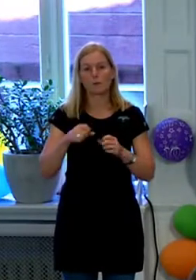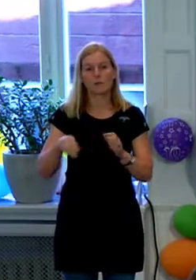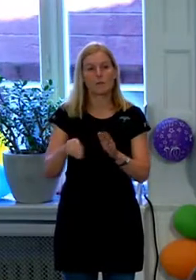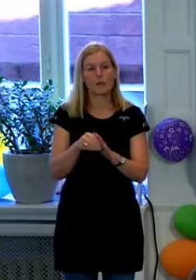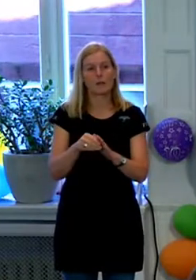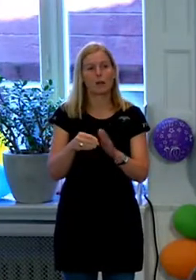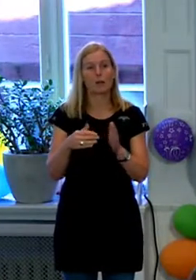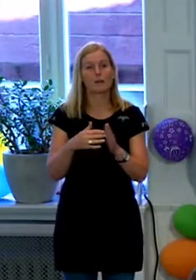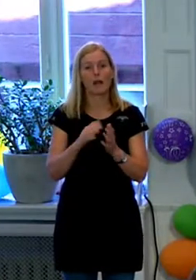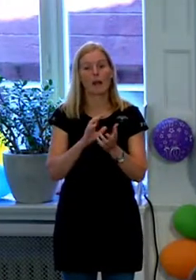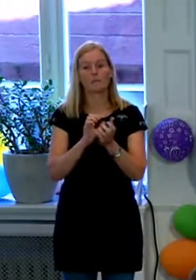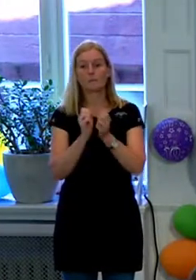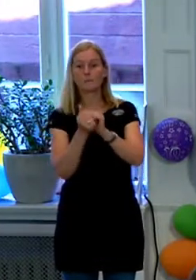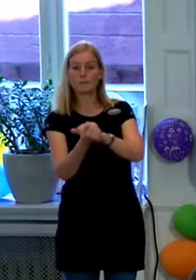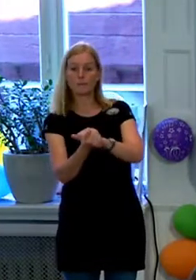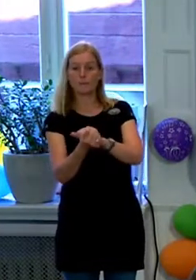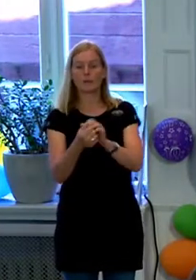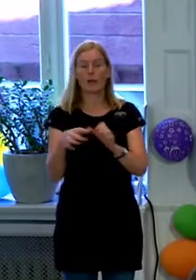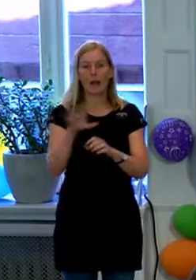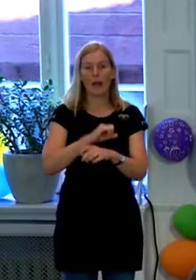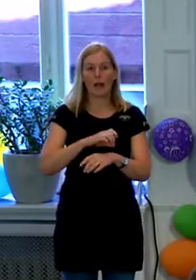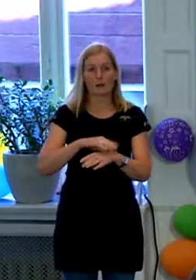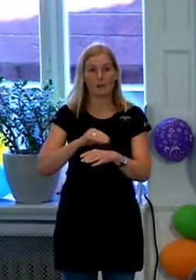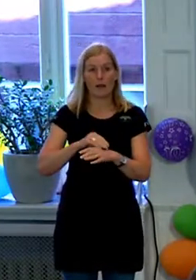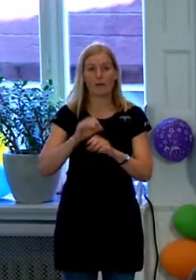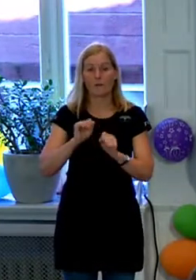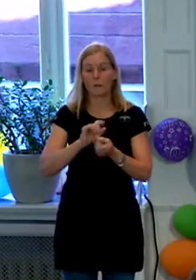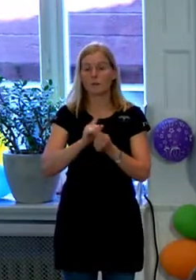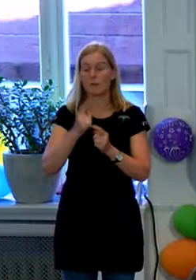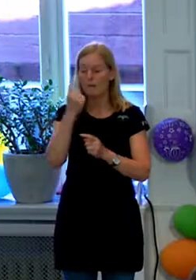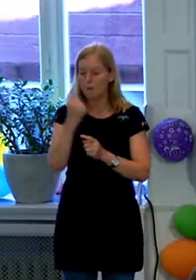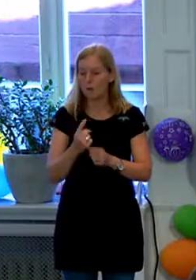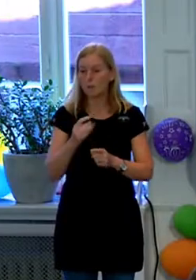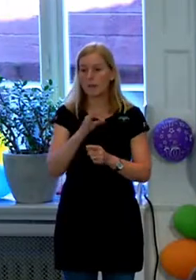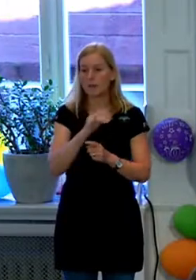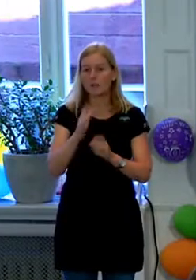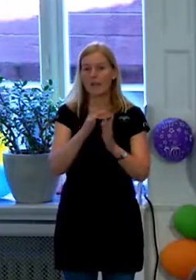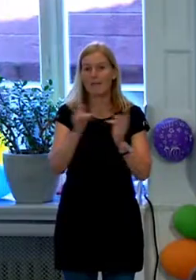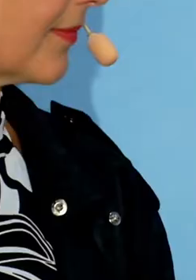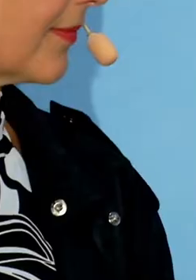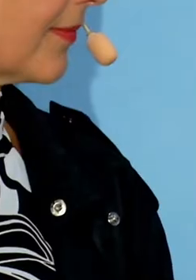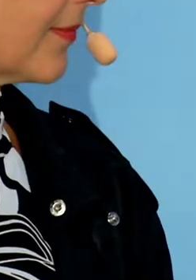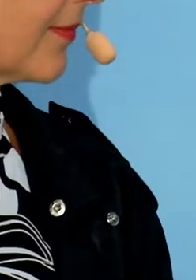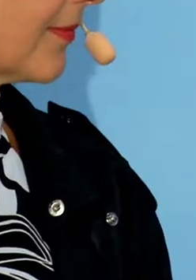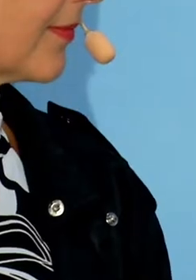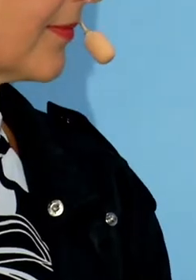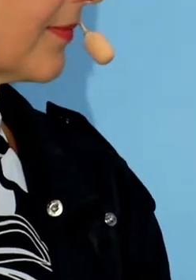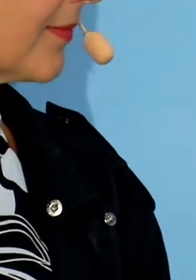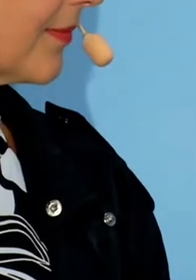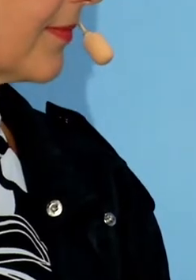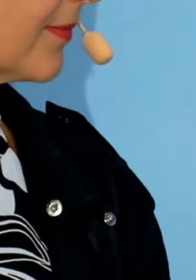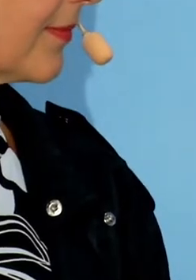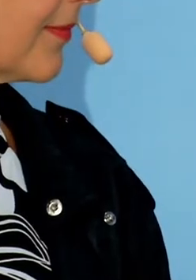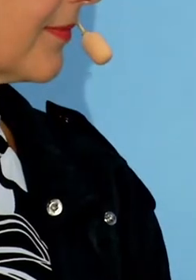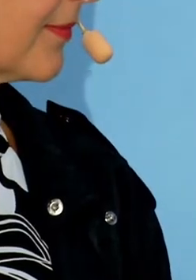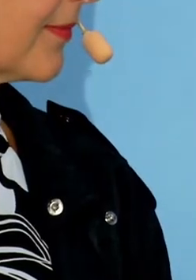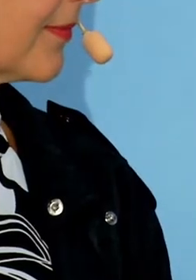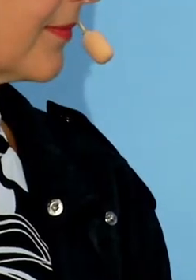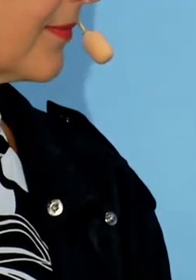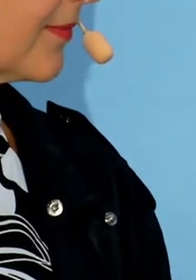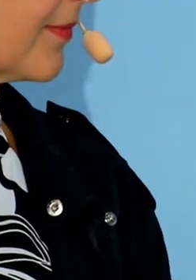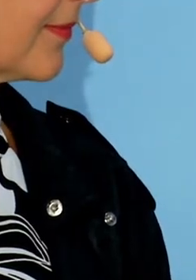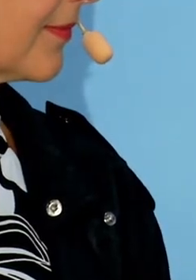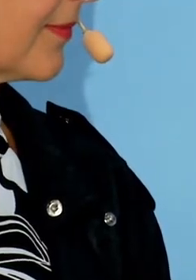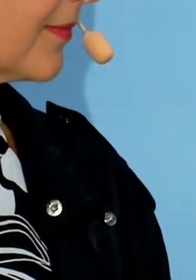bidra till att ställa om hela Sverige. Vi måste bli det första fossilfria välfärdslandet. Då måste vi investera i hållbara transporter